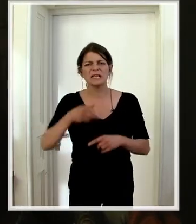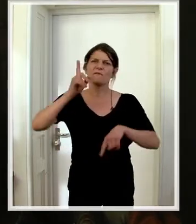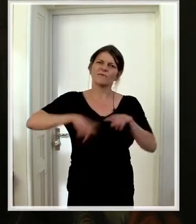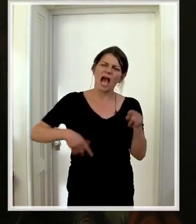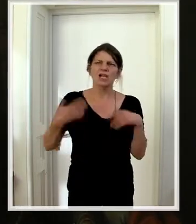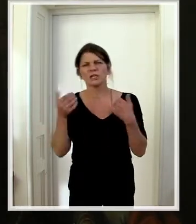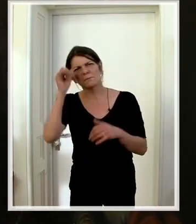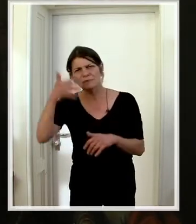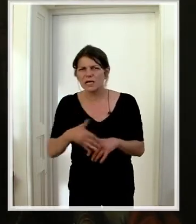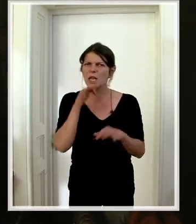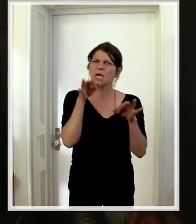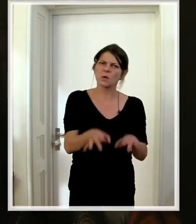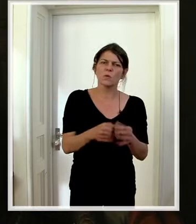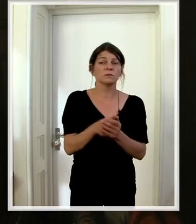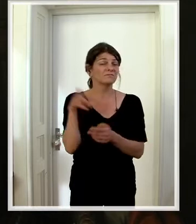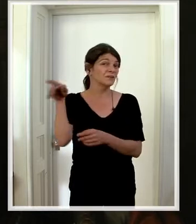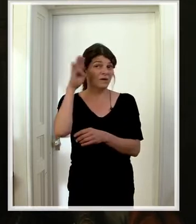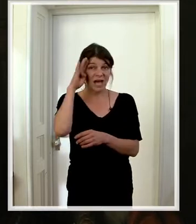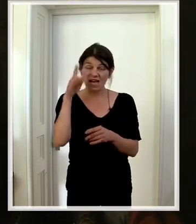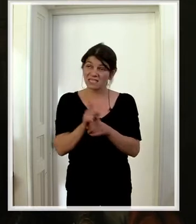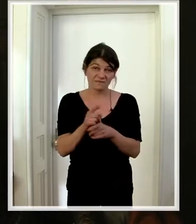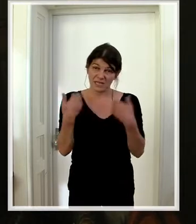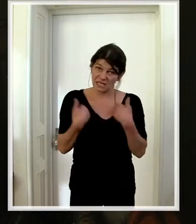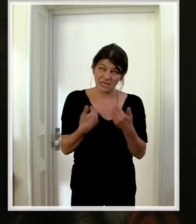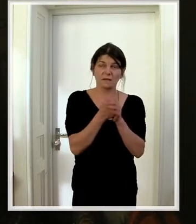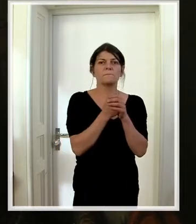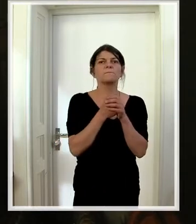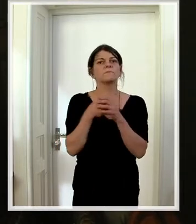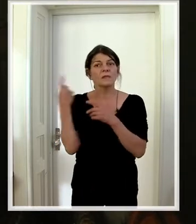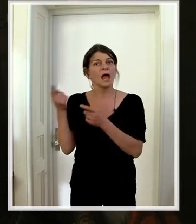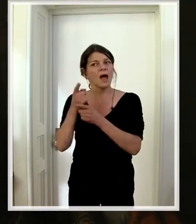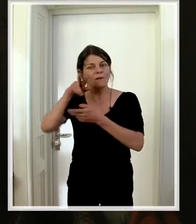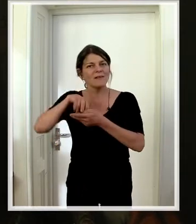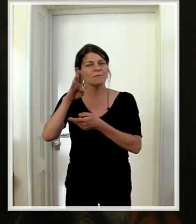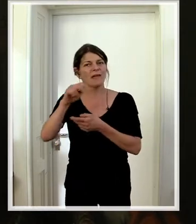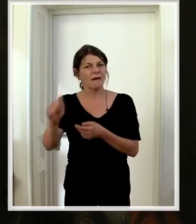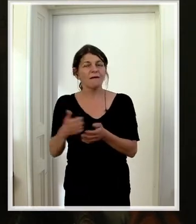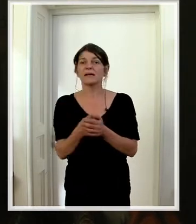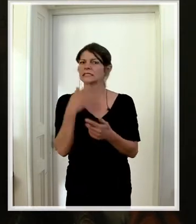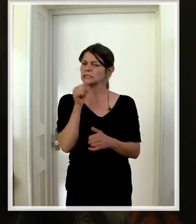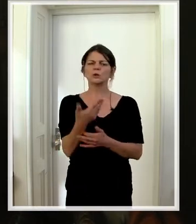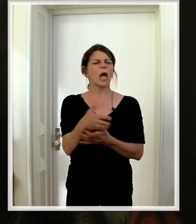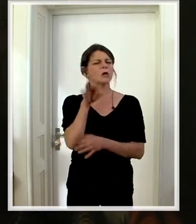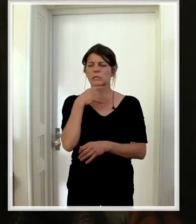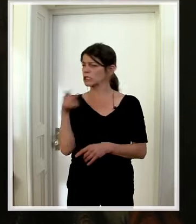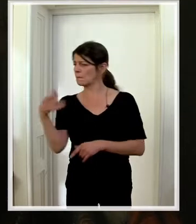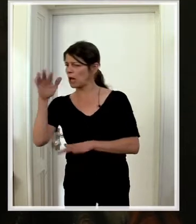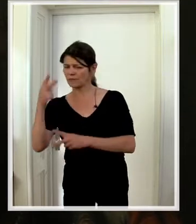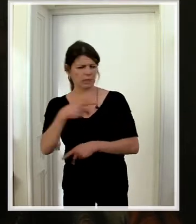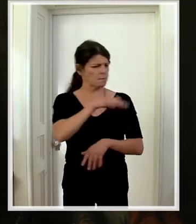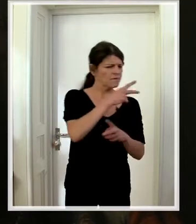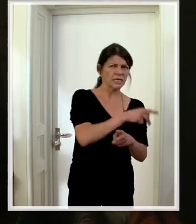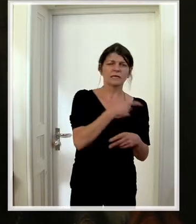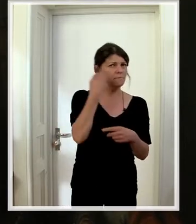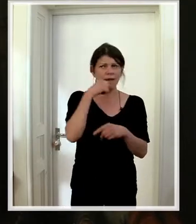gewählt. Priorisierung, das wissen die so gut, wenn ich will, ihr habt der B und auch gelesen, ist ja nicht von uns gewählt im Sinne von, das ist wichtiger oder das ist weniger